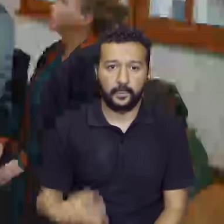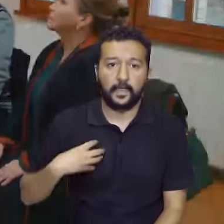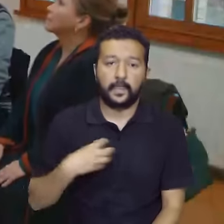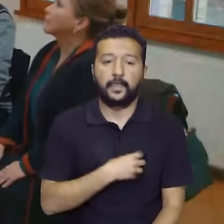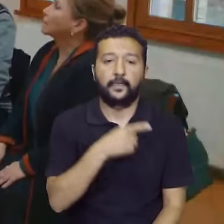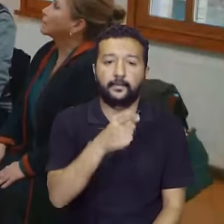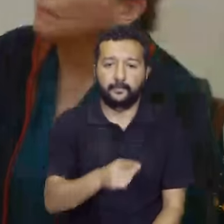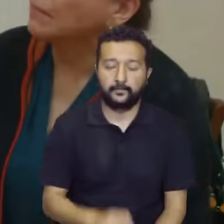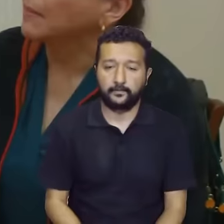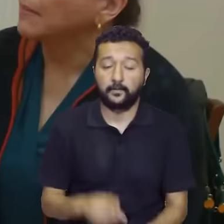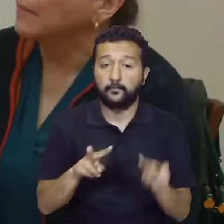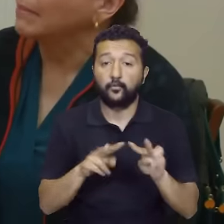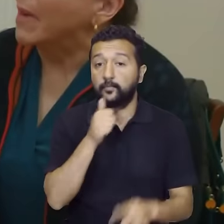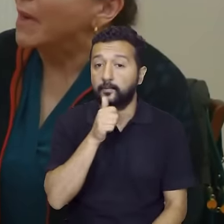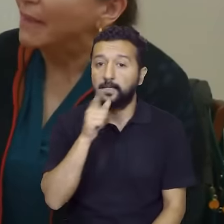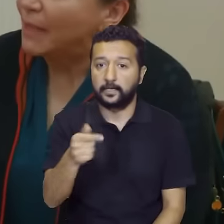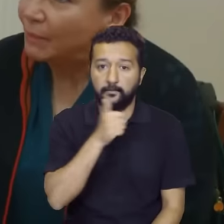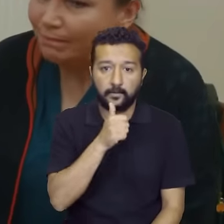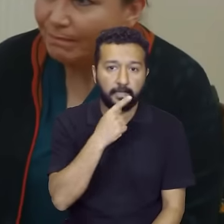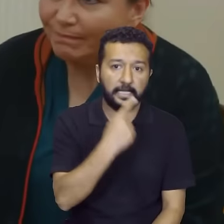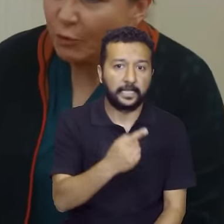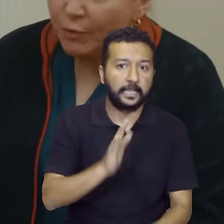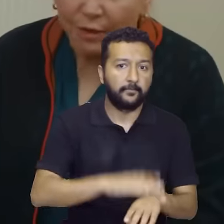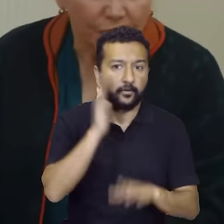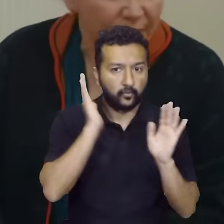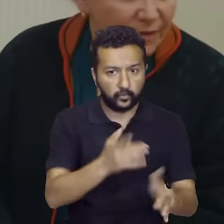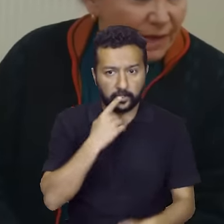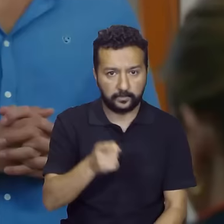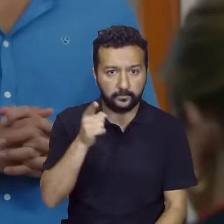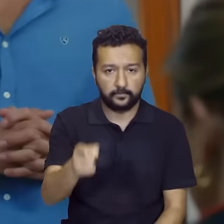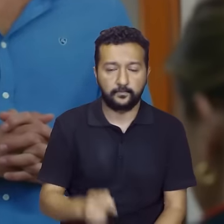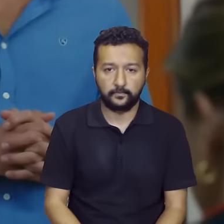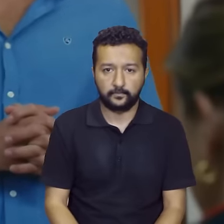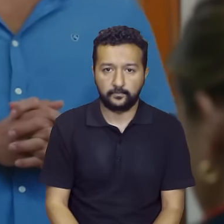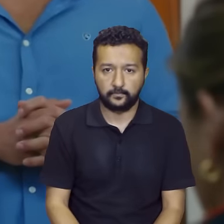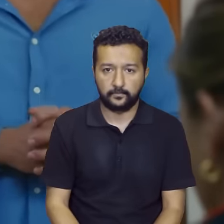Anne, Münir baba. Baba deyip durmuş.